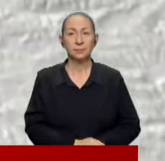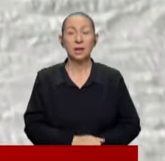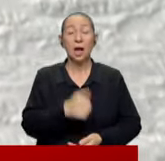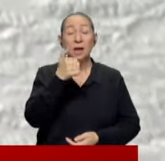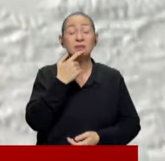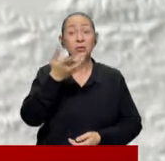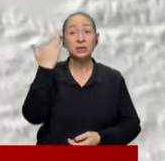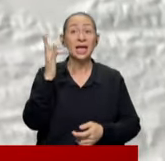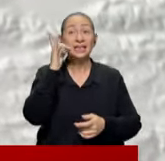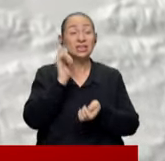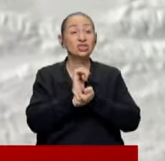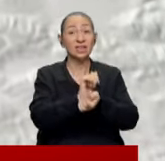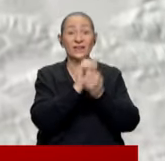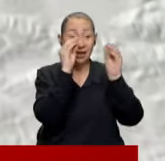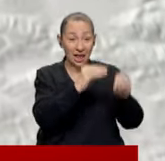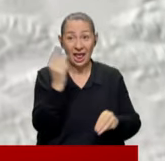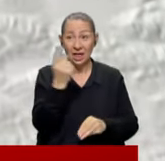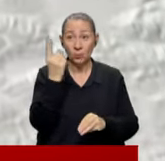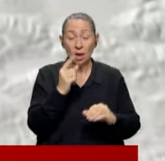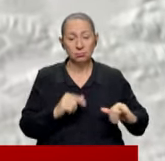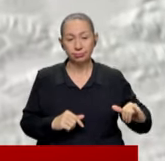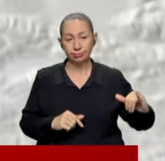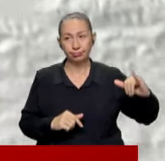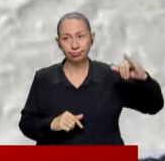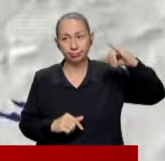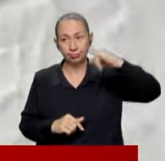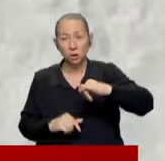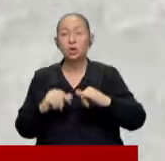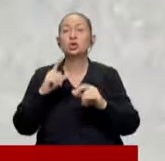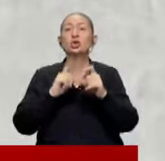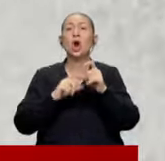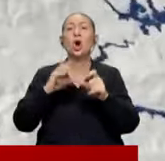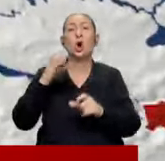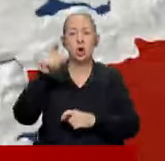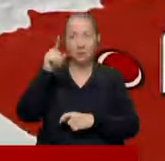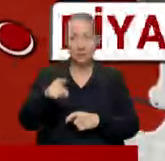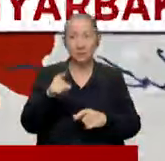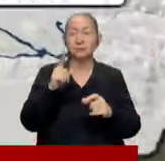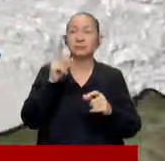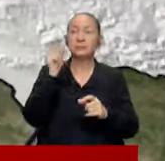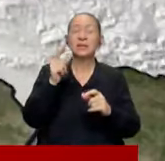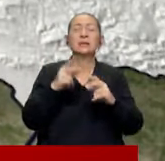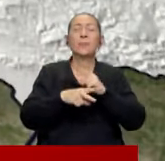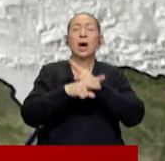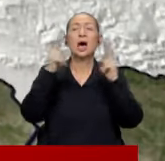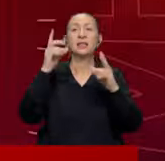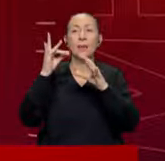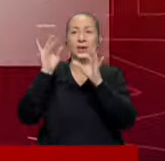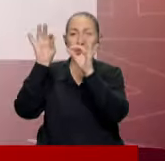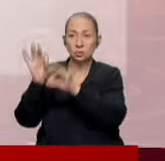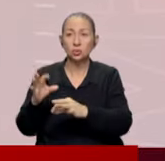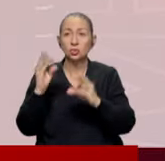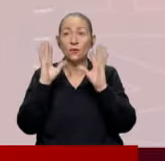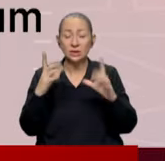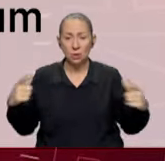6 yıl önce Edirne cezaevine getirildiği helikopter havalandı önce. Çorlu'dan bir jet, Demirtaş'ı taşıyan uçak sabaha karşı Diyarbakır'a indi. Çok